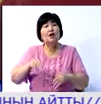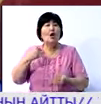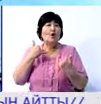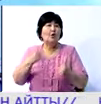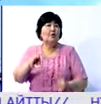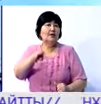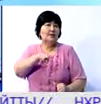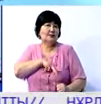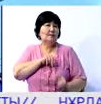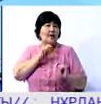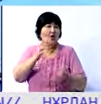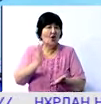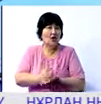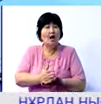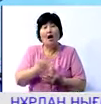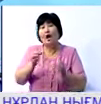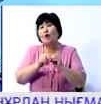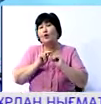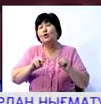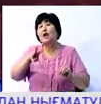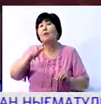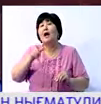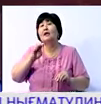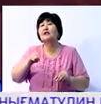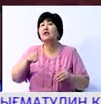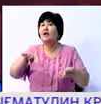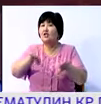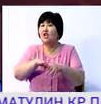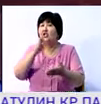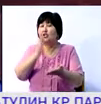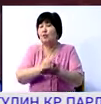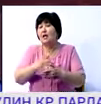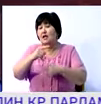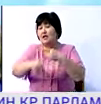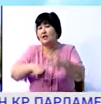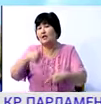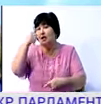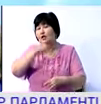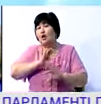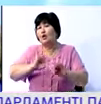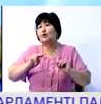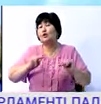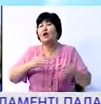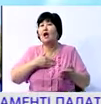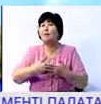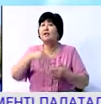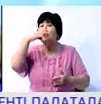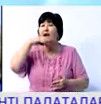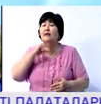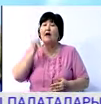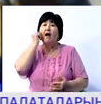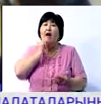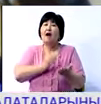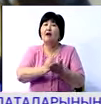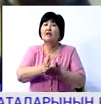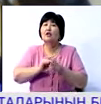қызметкері төсбелгісінің иегері. 10 ұстаздың магистр дәрежесі бар. Ширек ғасырлық мерекеде үздік ұстаздар, белсенді ата-аналар, ардагер